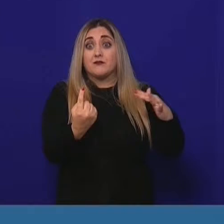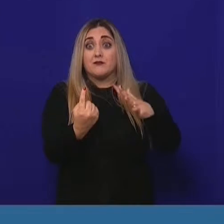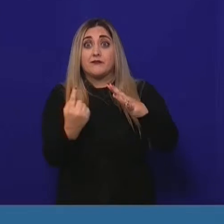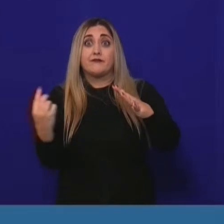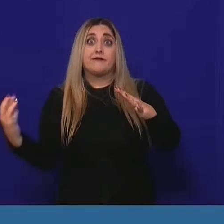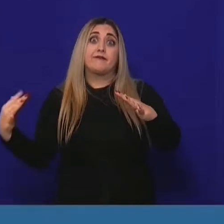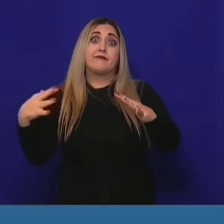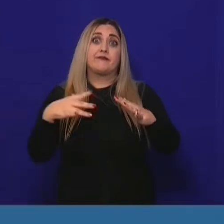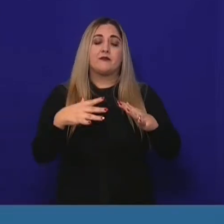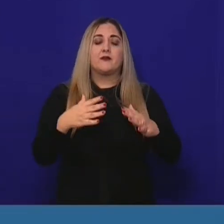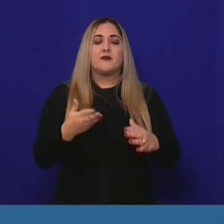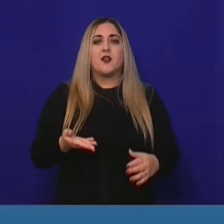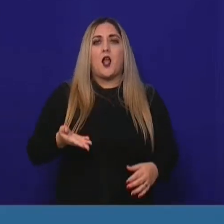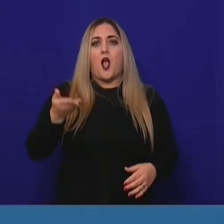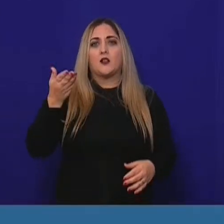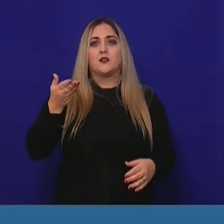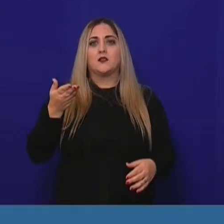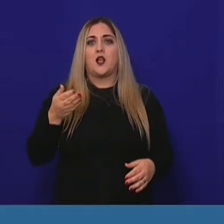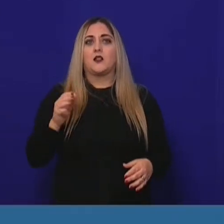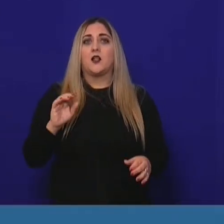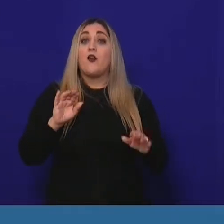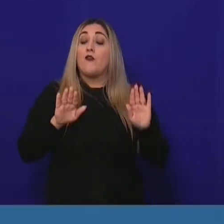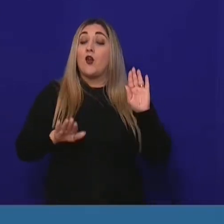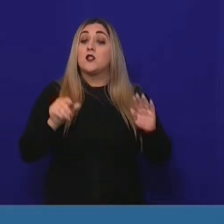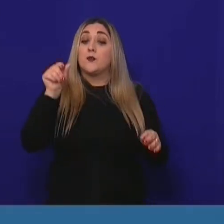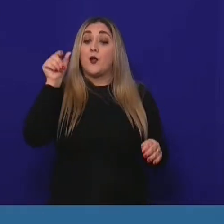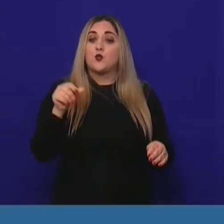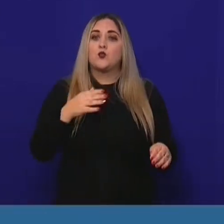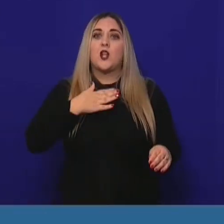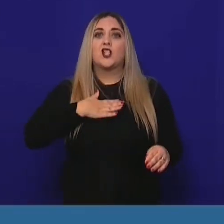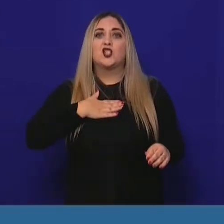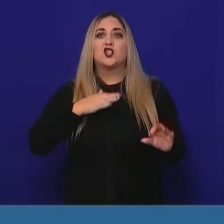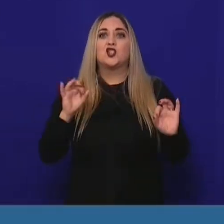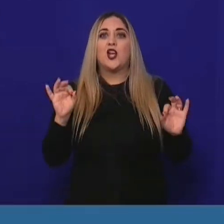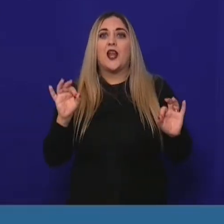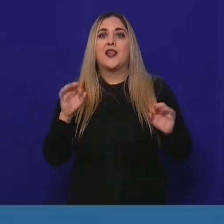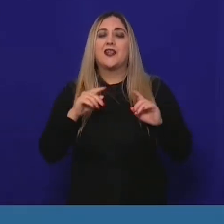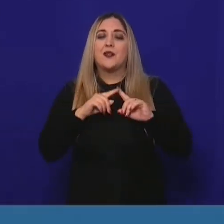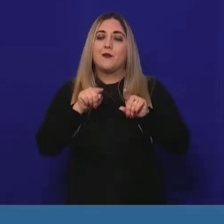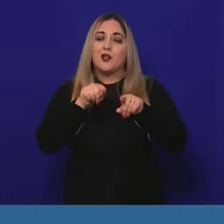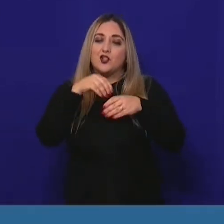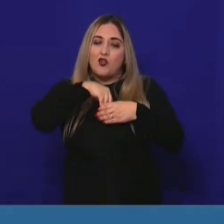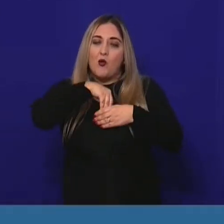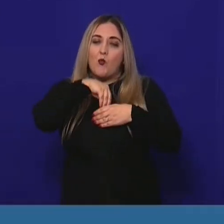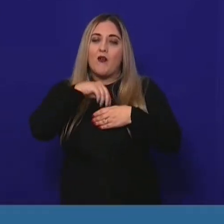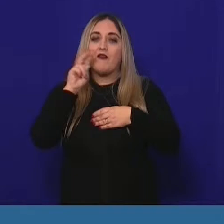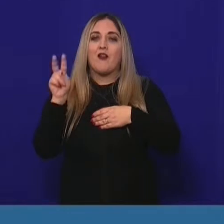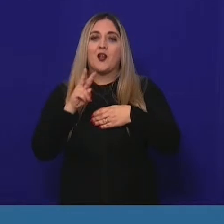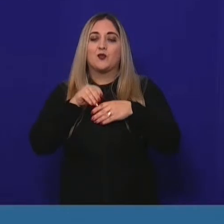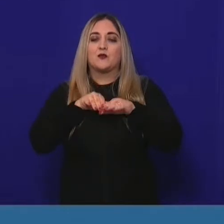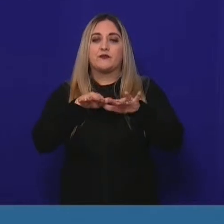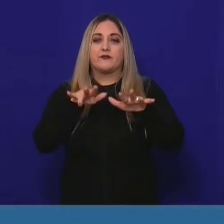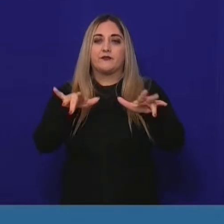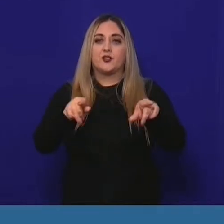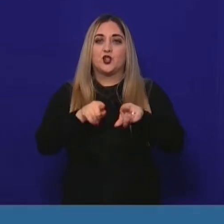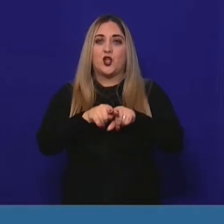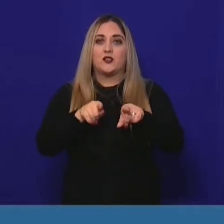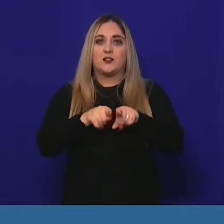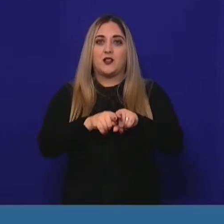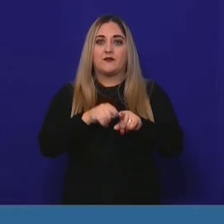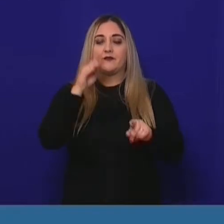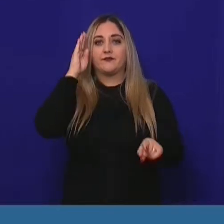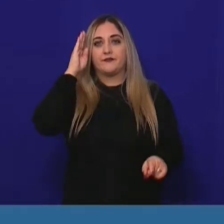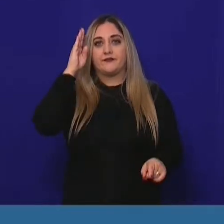li jista' jkunu persuni ma jkollhom l-ebda sintomi u allura xorta huma jistgħu jkunu pożittivi jkunu qegħdin jittrażmettu